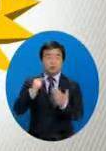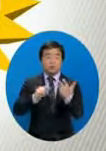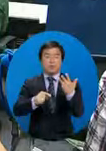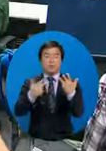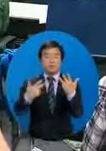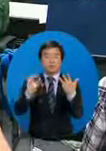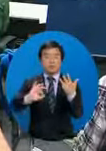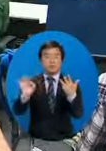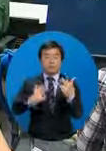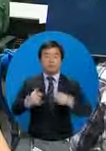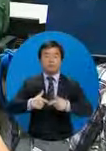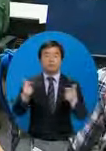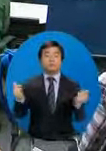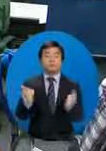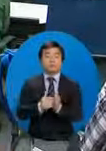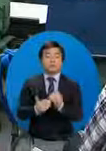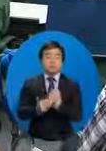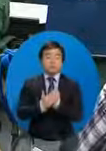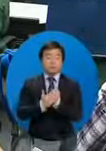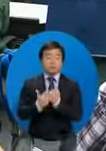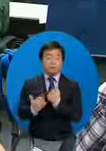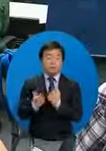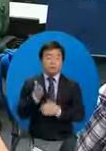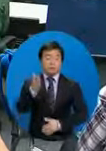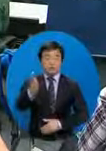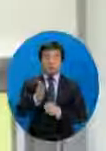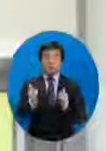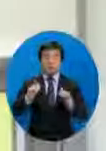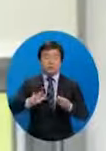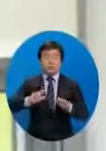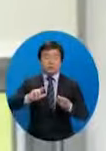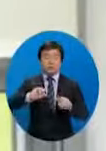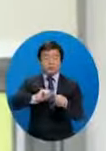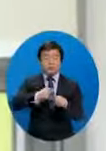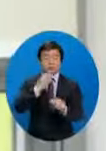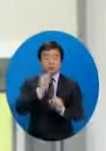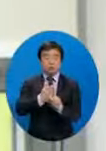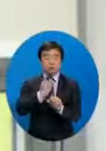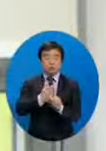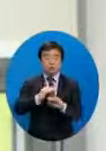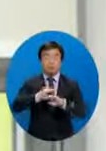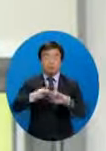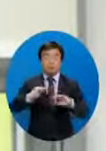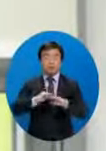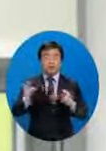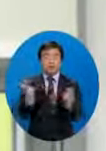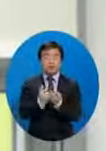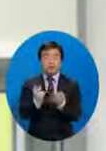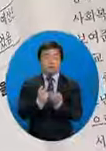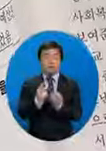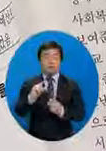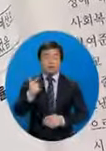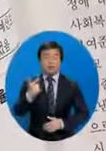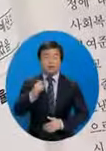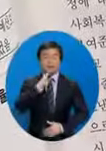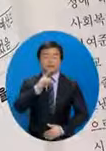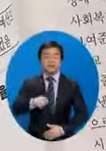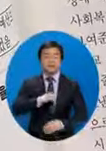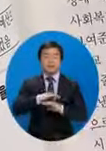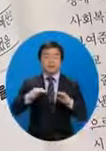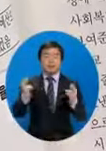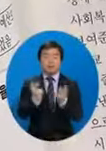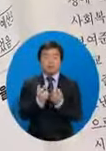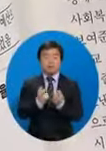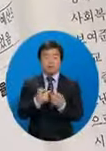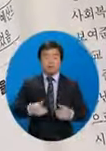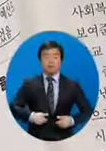증가했습니다. 때문에 전문가들은 지금의 처벌 중심의 학교폭력 예방법을 개정하고 실질적인 대안을 마련해야